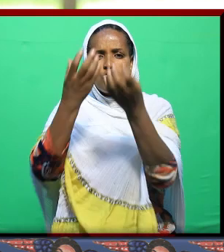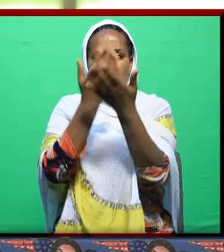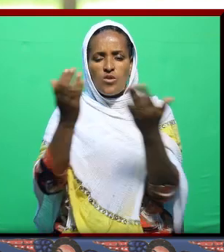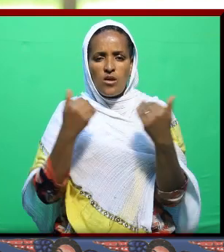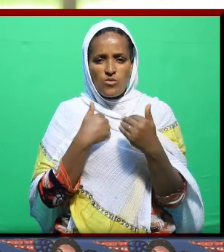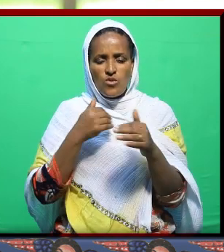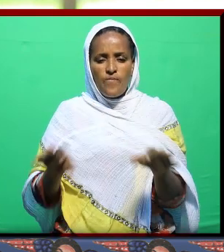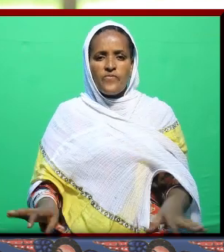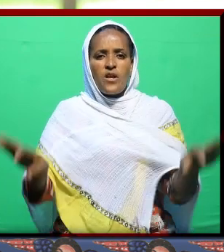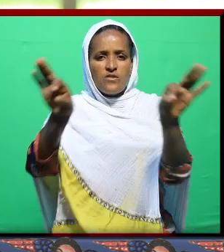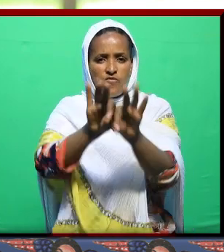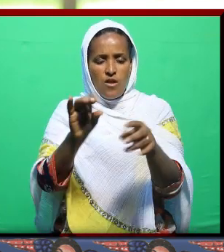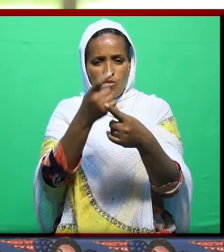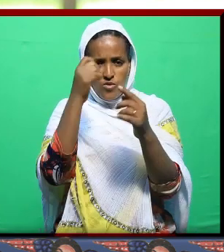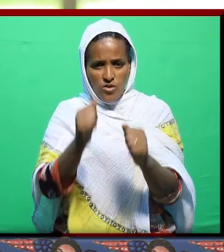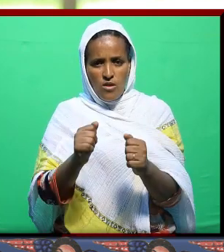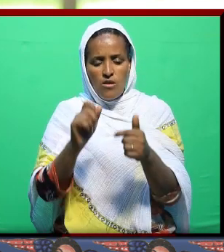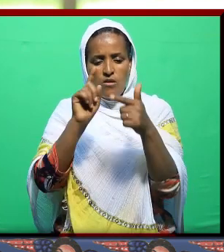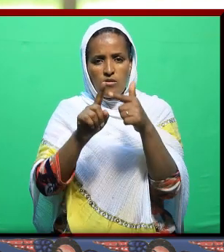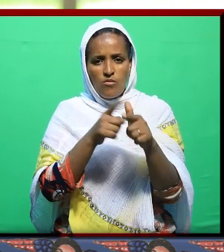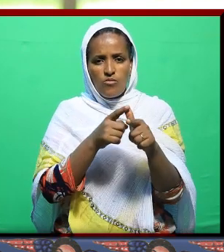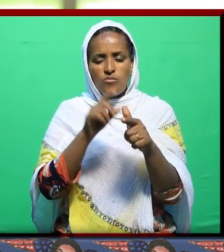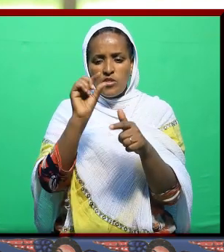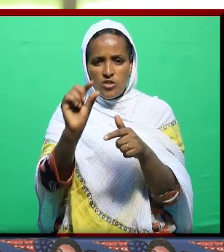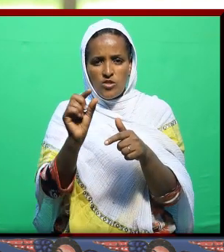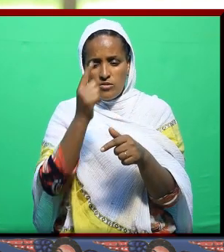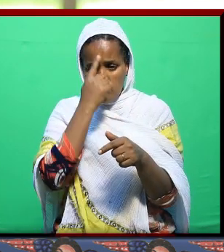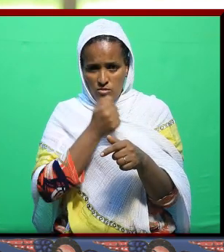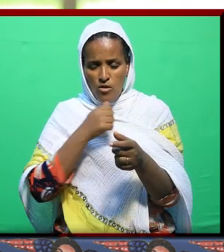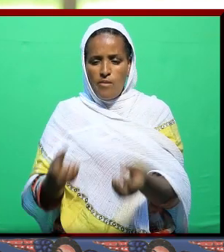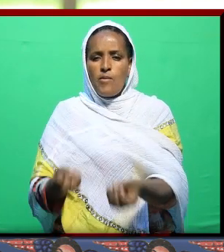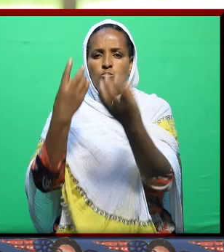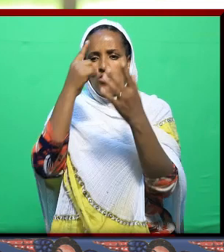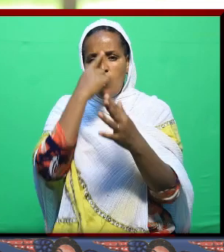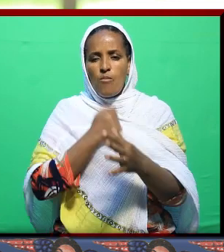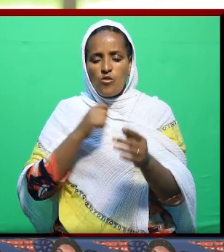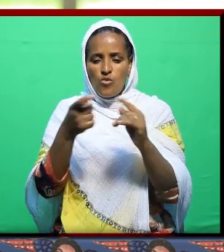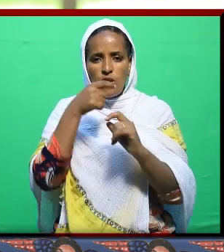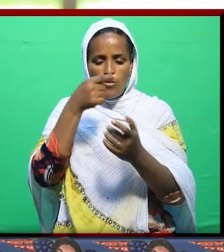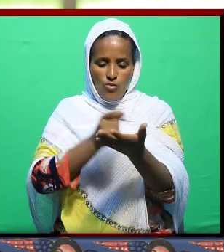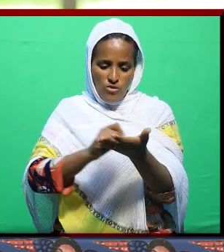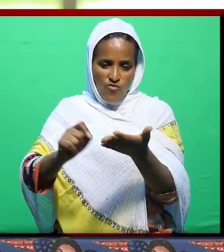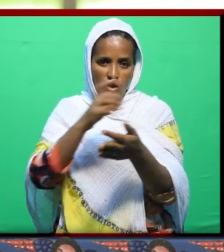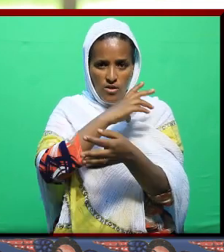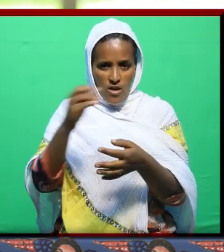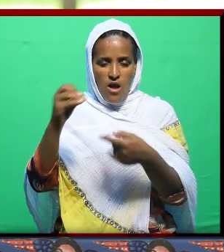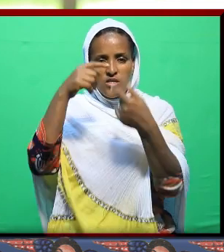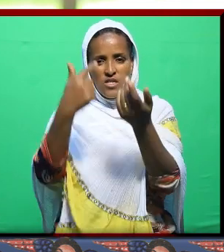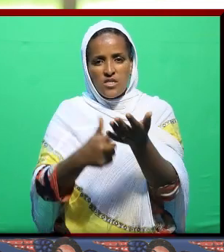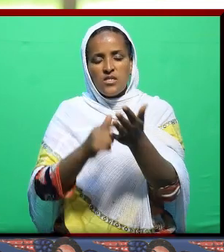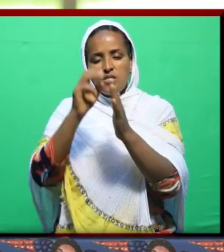ለብዙ ነገሮች አስፈላጊ ሊሆን ይችላል ደግሞ ይሄ በጥቂት የታመነ በብዙ የታመነ ይሆናል ተብሎ ተጽፏልና